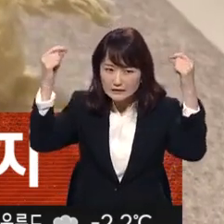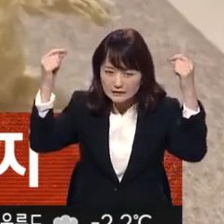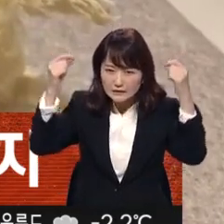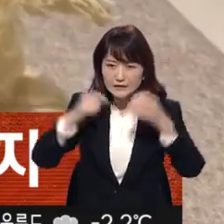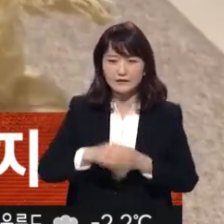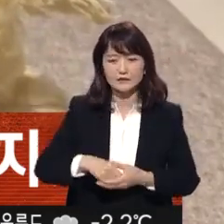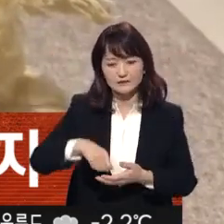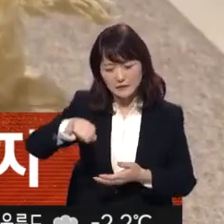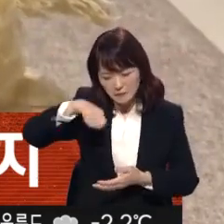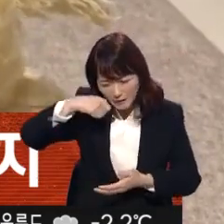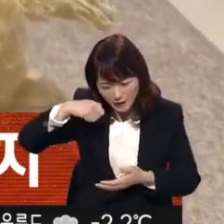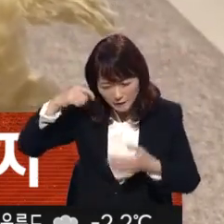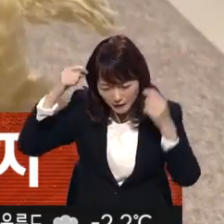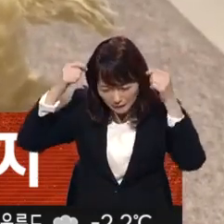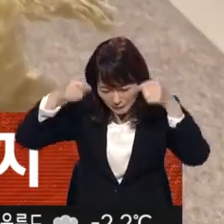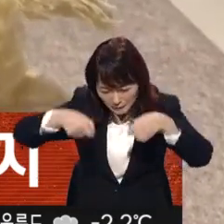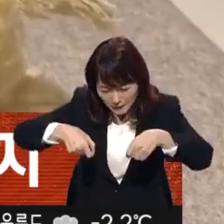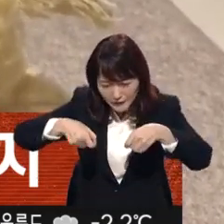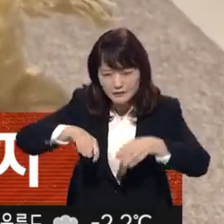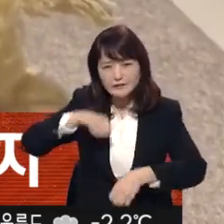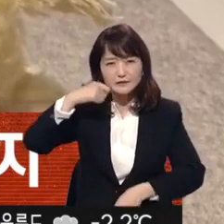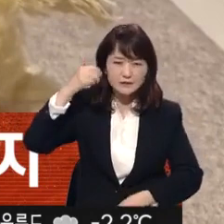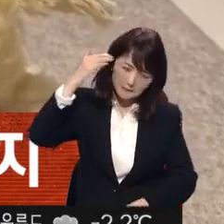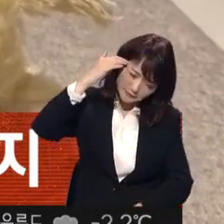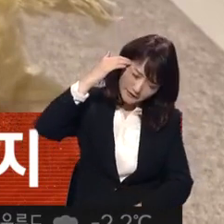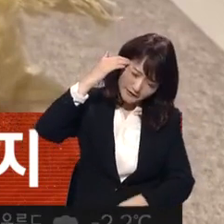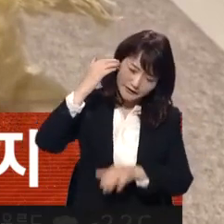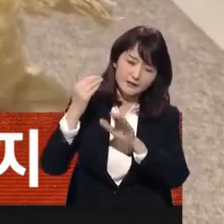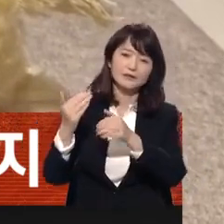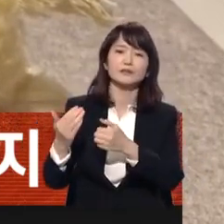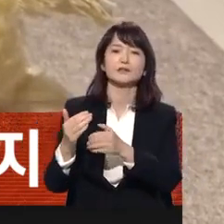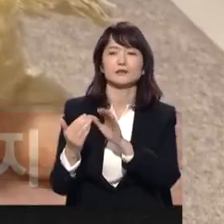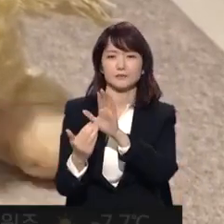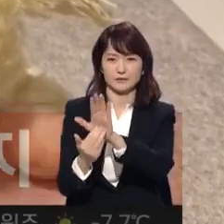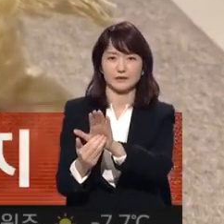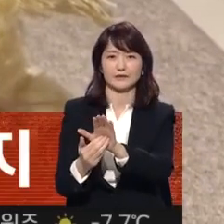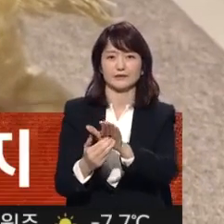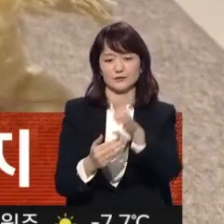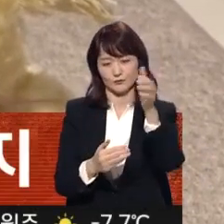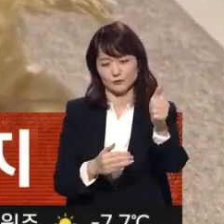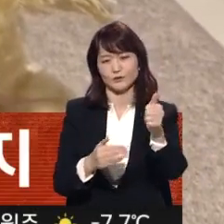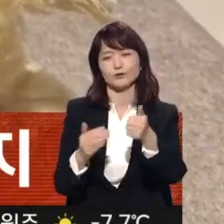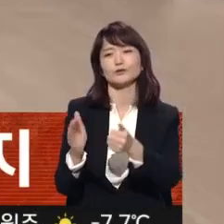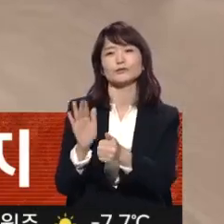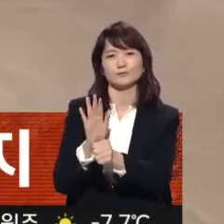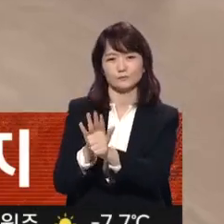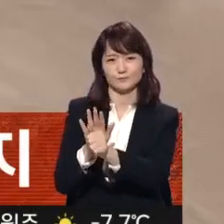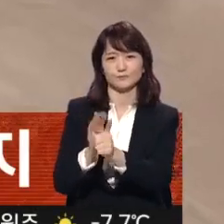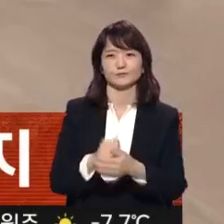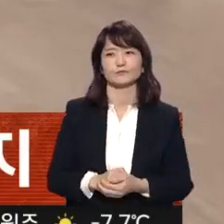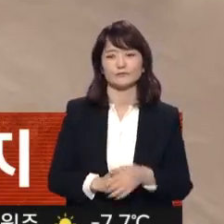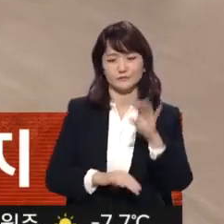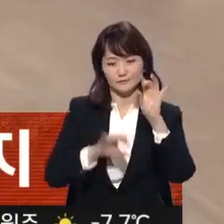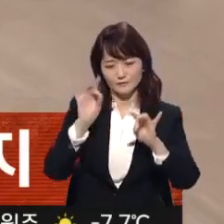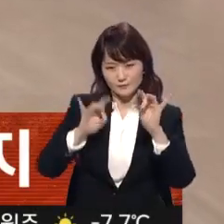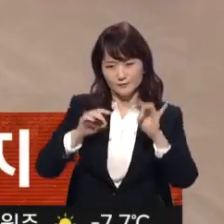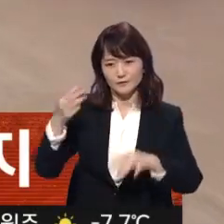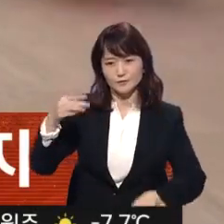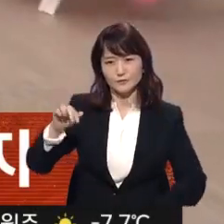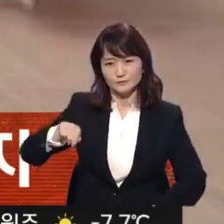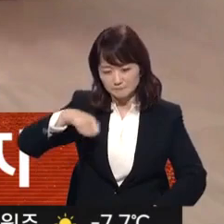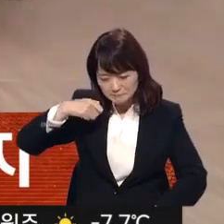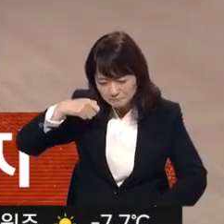잘 빠진다고 합니다. 식사 시간 방해물을 없애주려는 집사의 배려인 셈이죠. 이 루논이 코끼리 인형과 맛있게 밥을 먹는